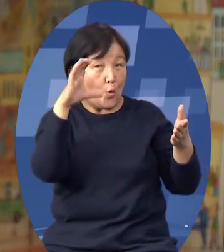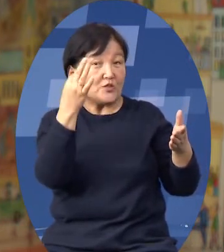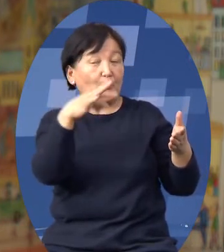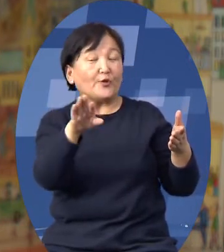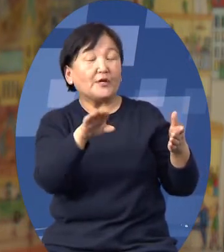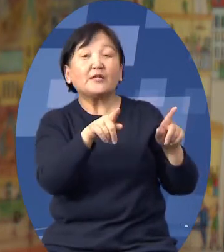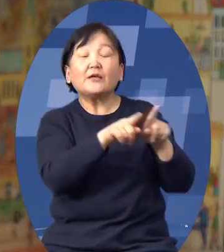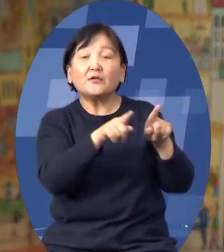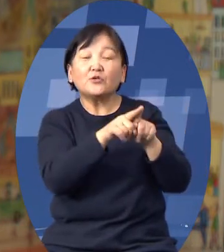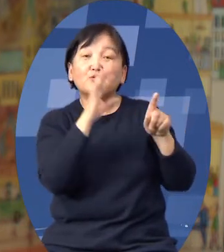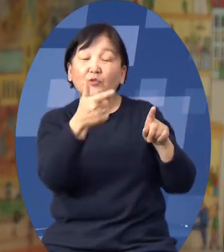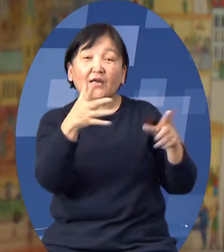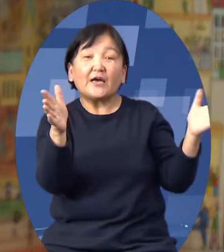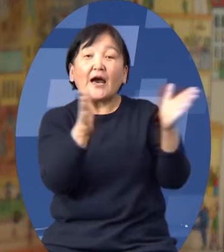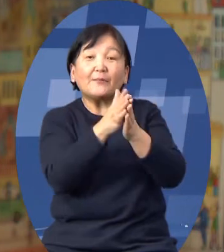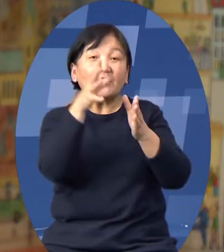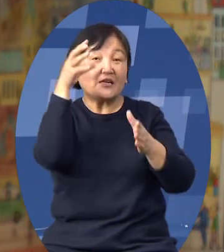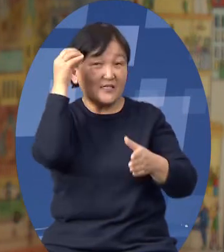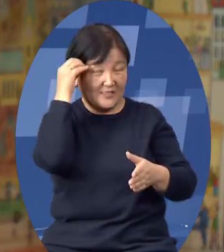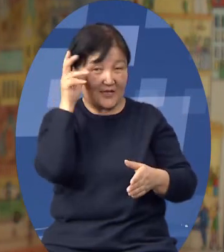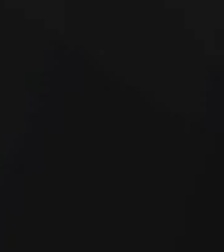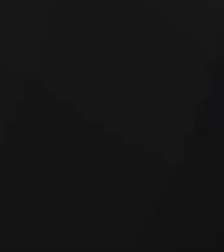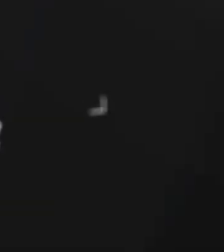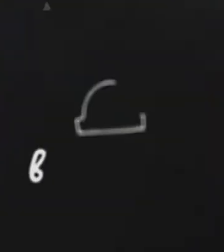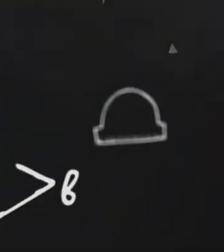шүлгийг хамтдаа цээжлээрэй.